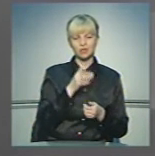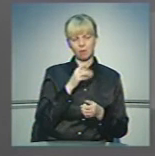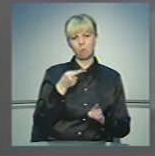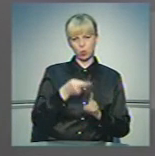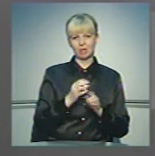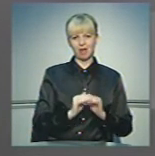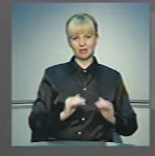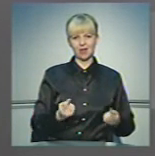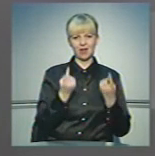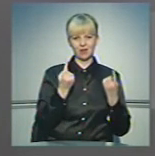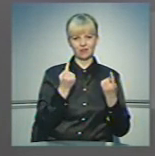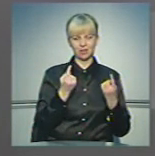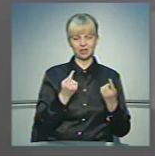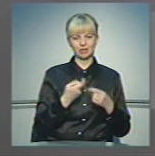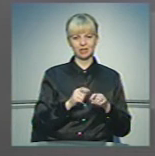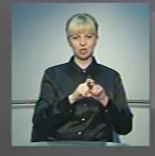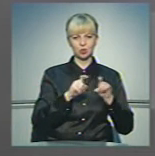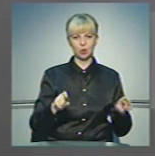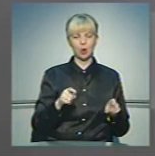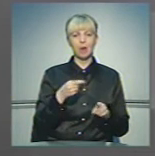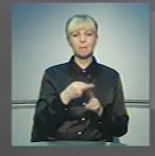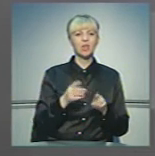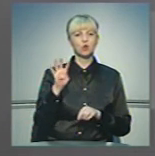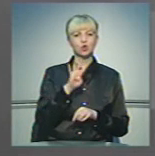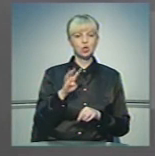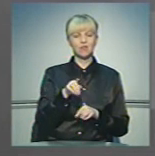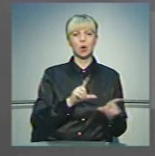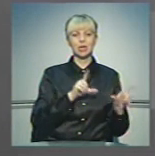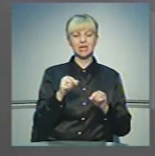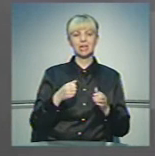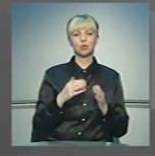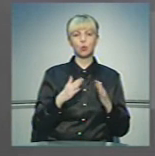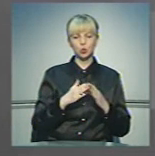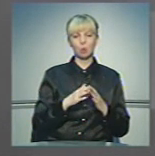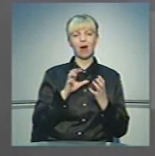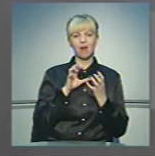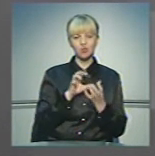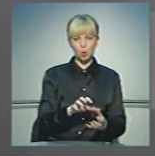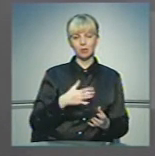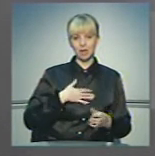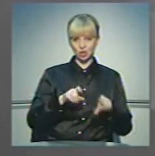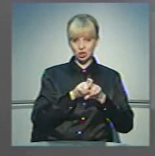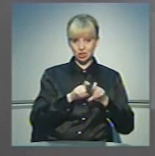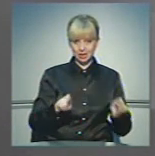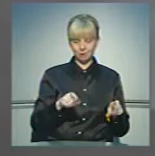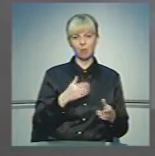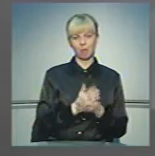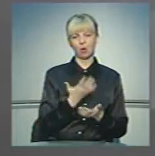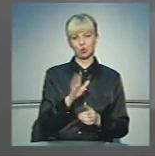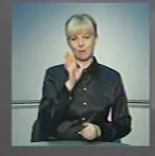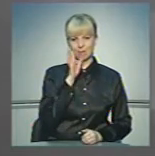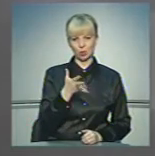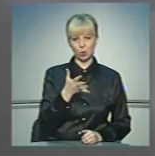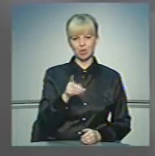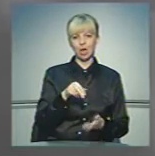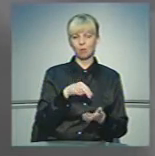дітей великий, з малочисленої школи. І пів четвертої вони їдуть додому автобусом нашим шкільним, який ми маємо вже 5 років.